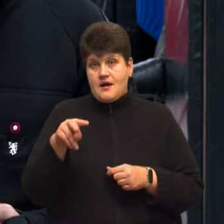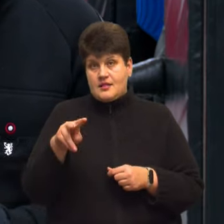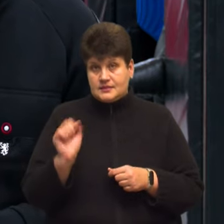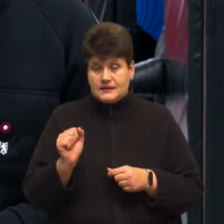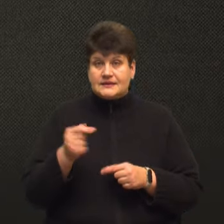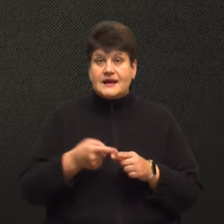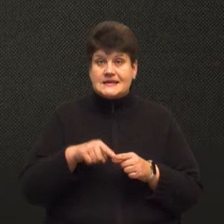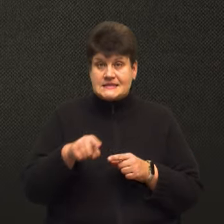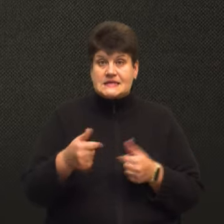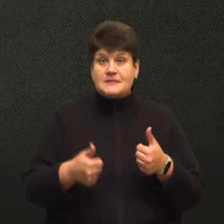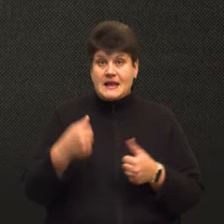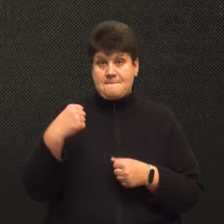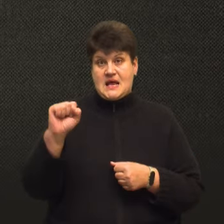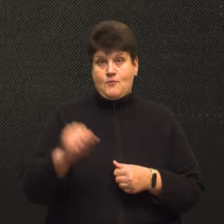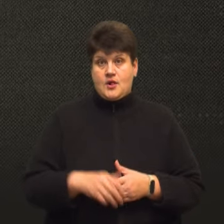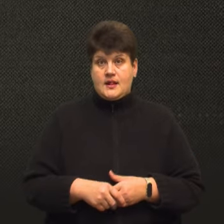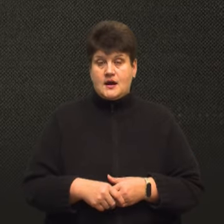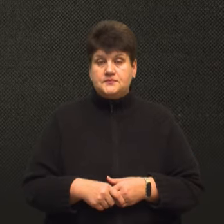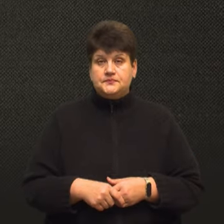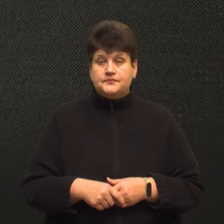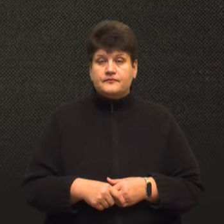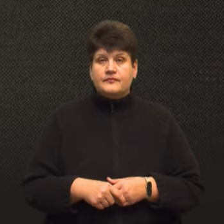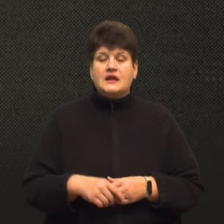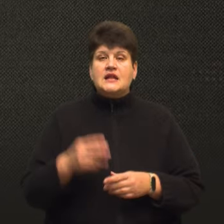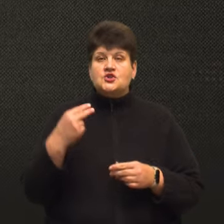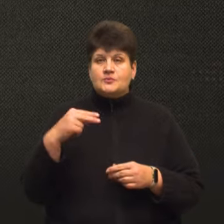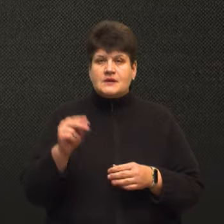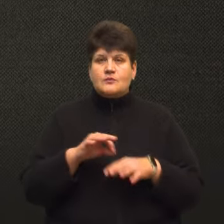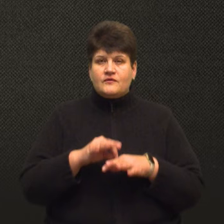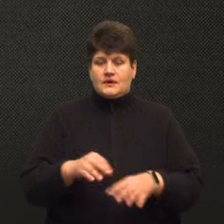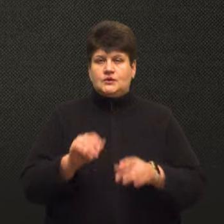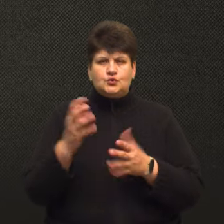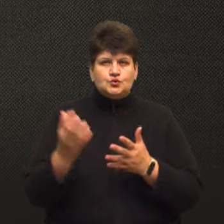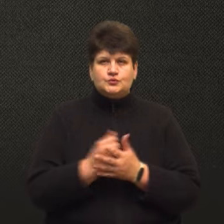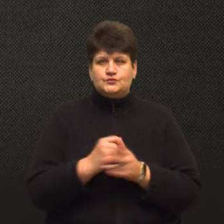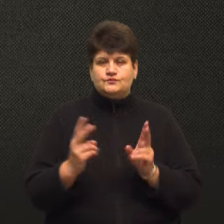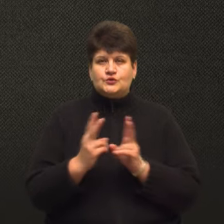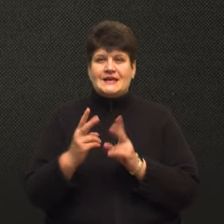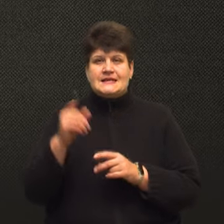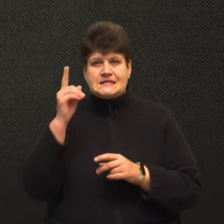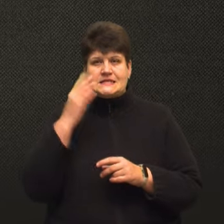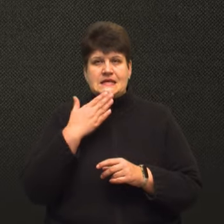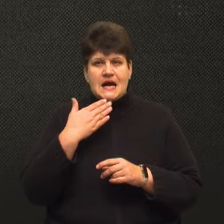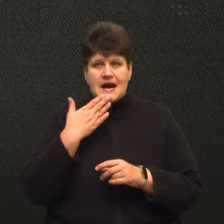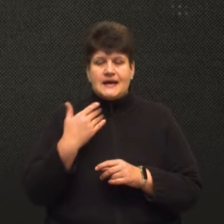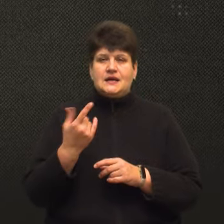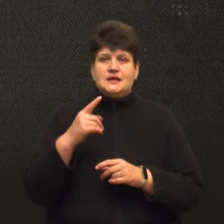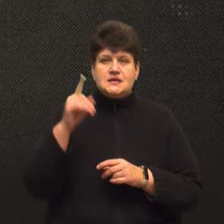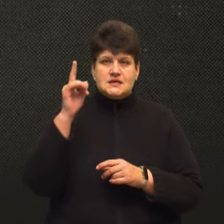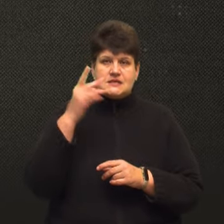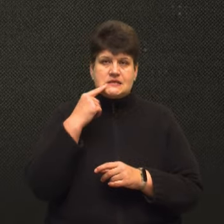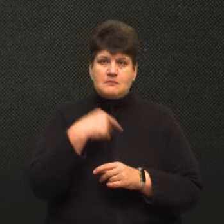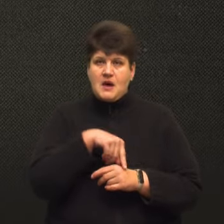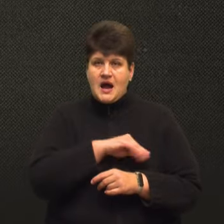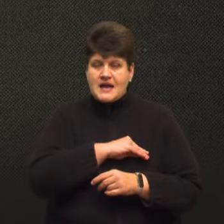цих змаганнях перемогла на чемпіонаті в загребі Алла провела успішно сутички зі спортсменками з Ізраїлю Іспанії та Франції дві з них